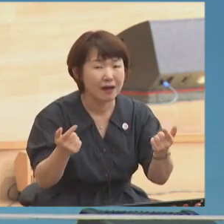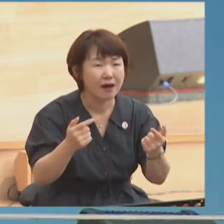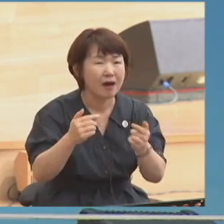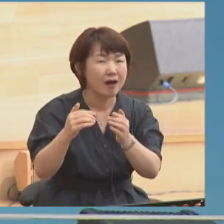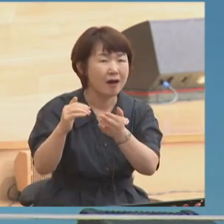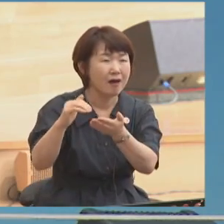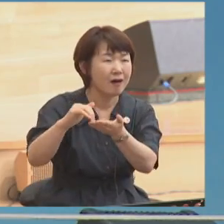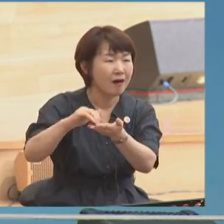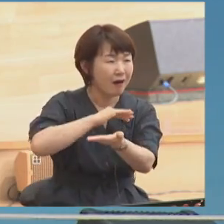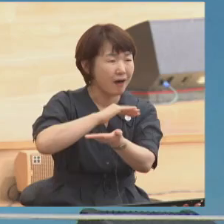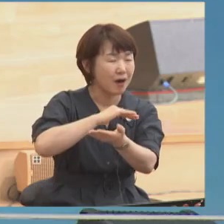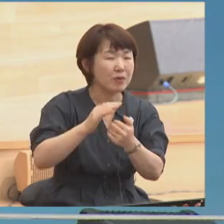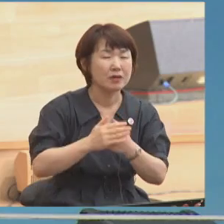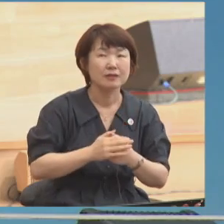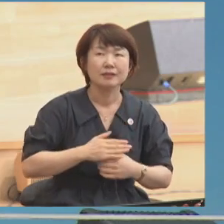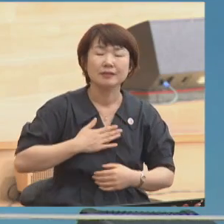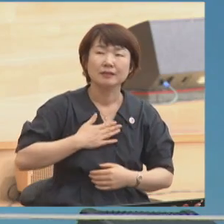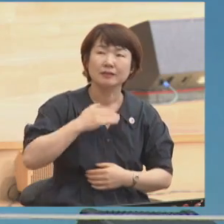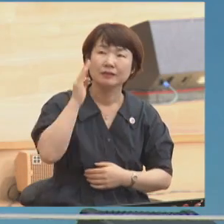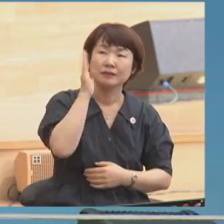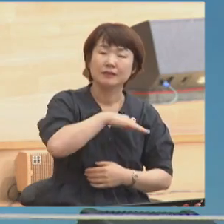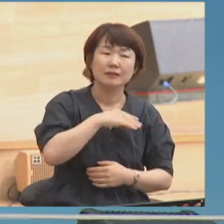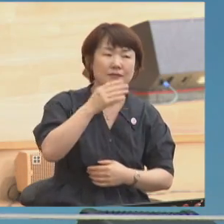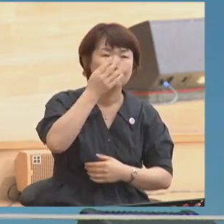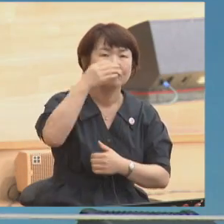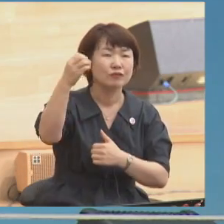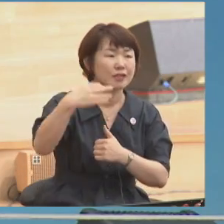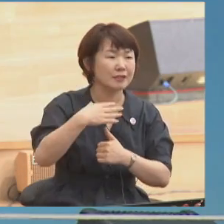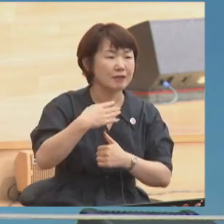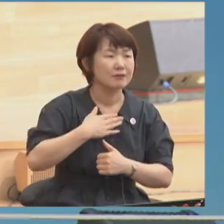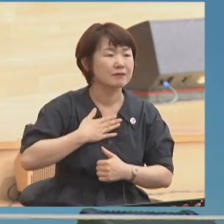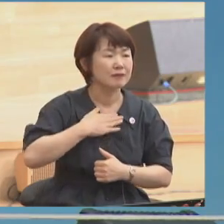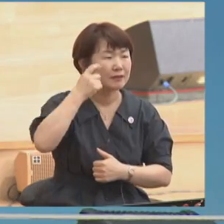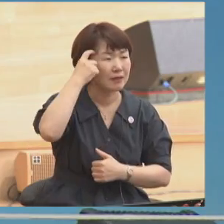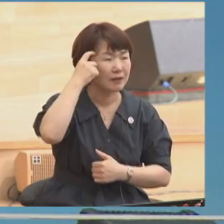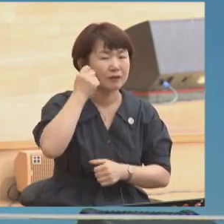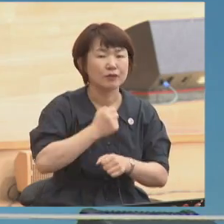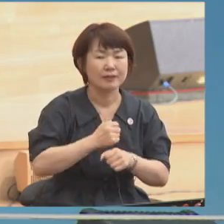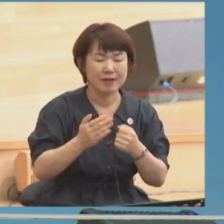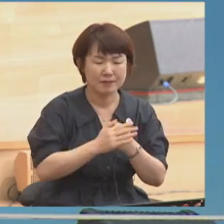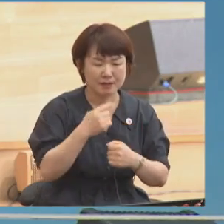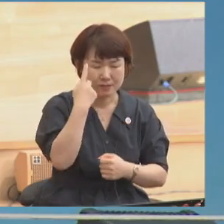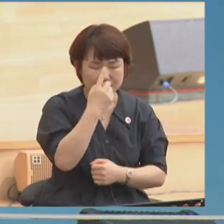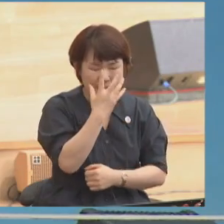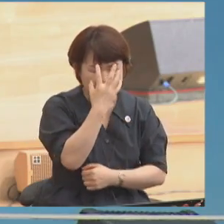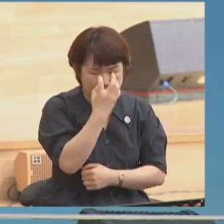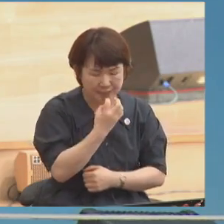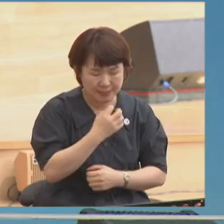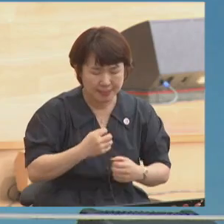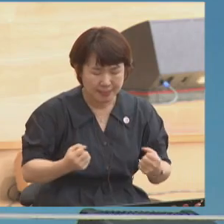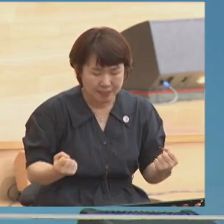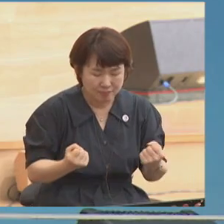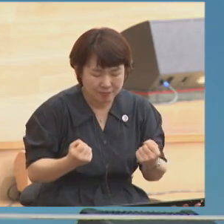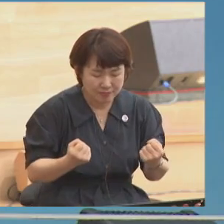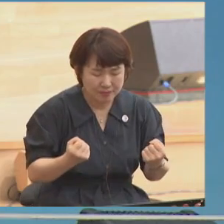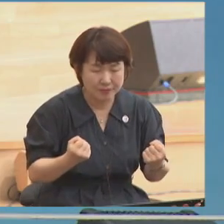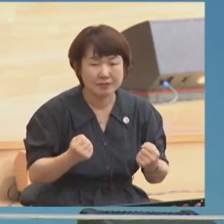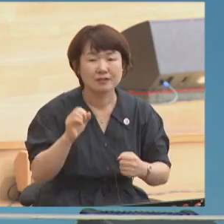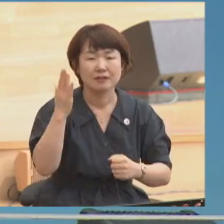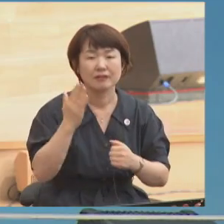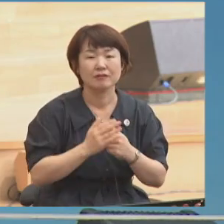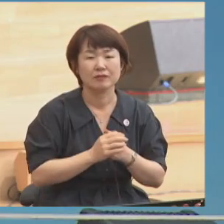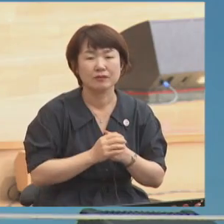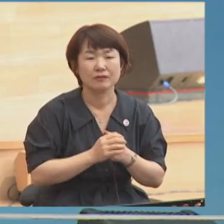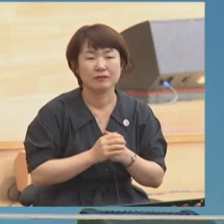마음에 무시당했다는 생각이 드는 거죠. 그래서 얼굴 안색도 변하고 주먹도 쥐게 된 거예요.